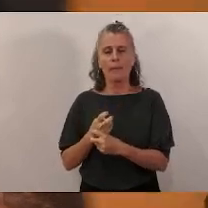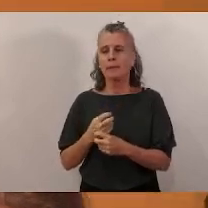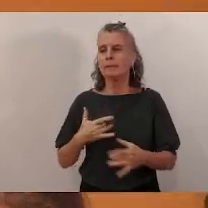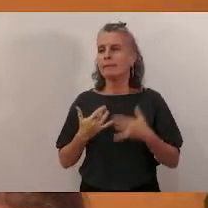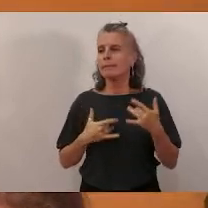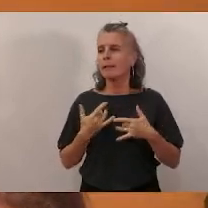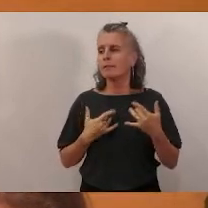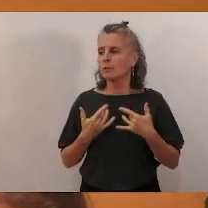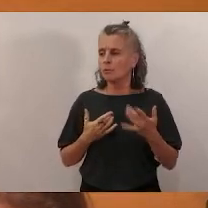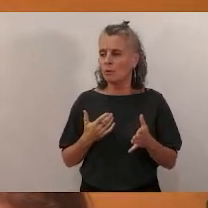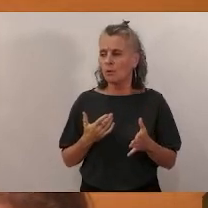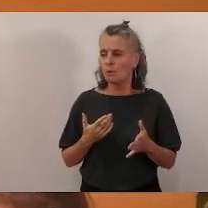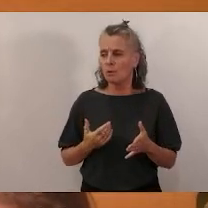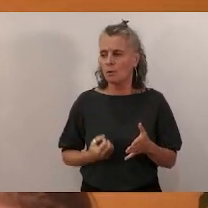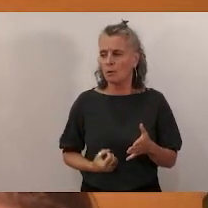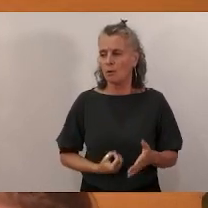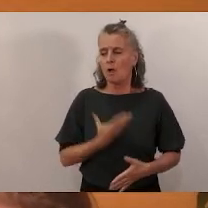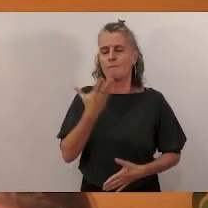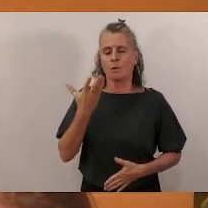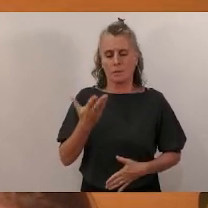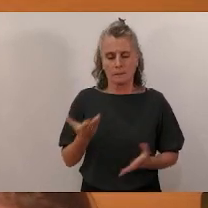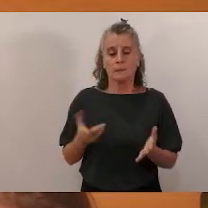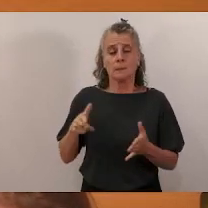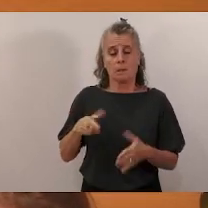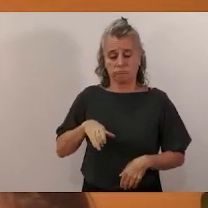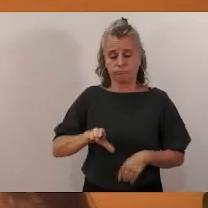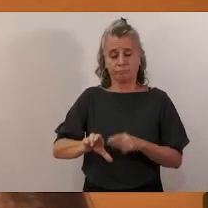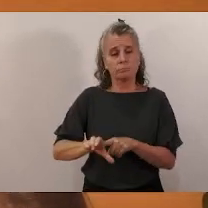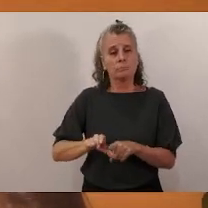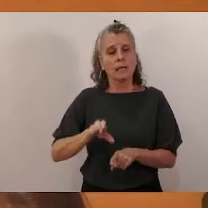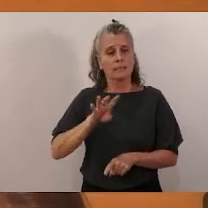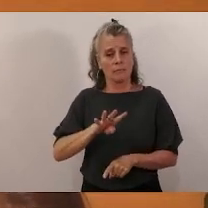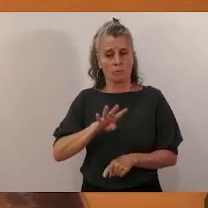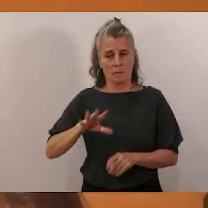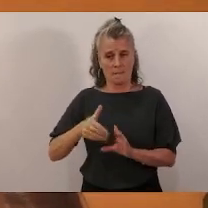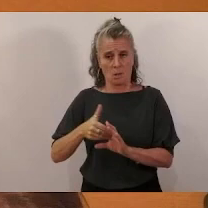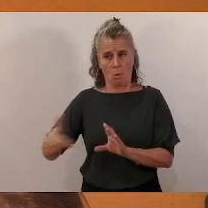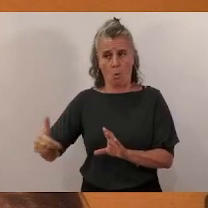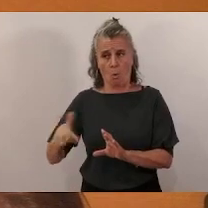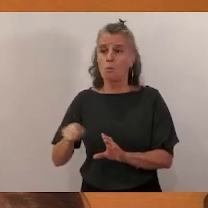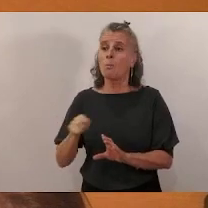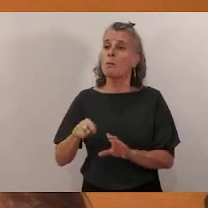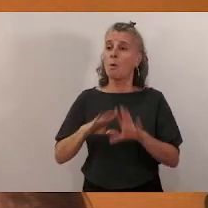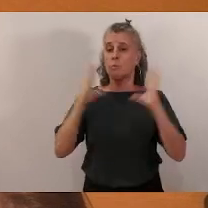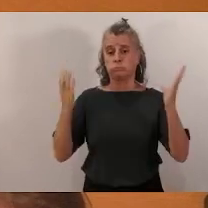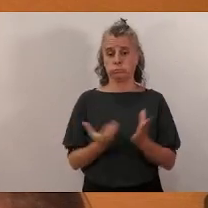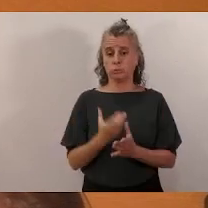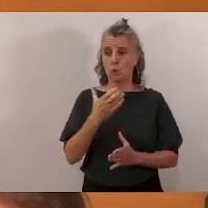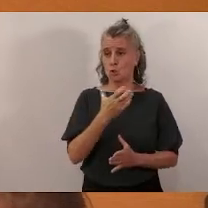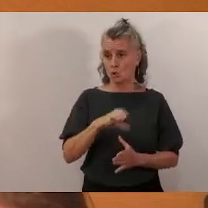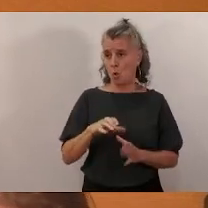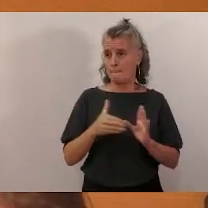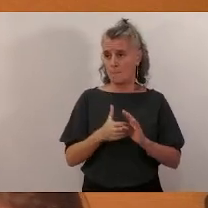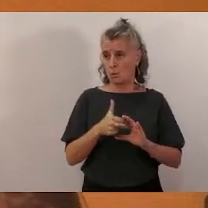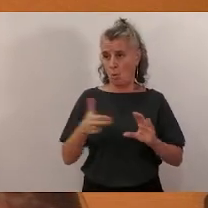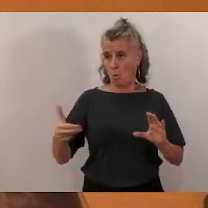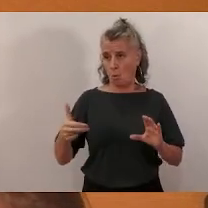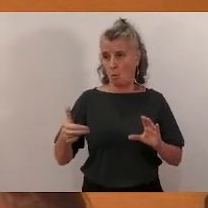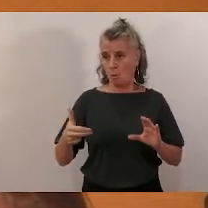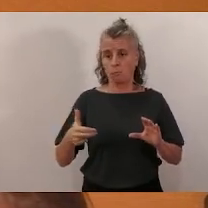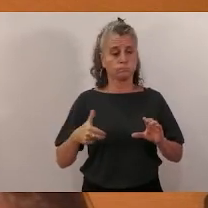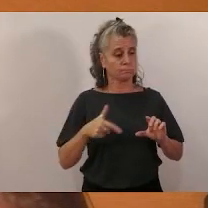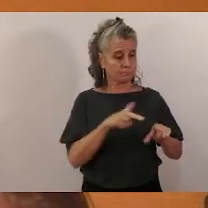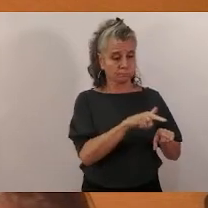qui aura une subvention de 45 000 euros sur les 100 000 euros attribués à l'ensemble du rapport pour